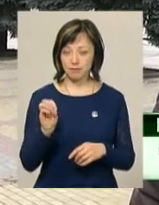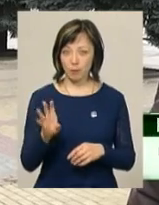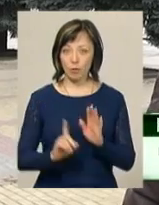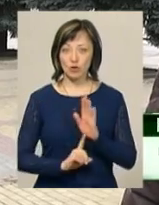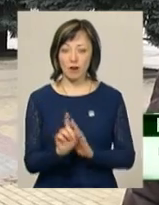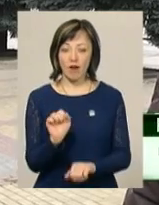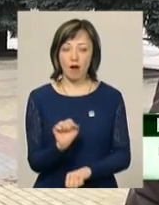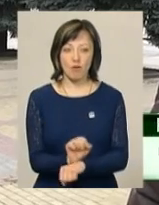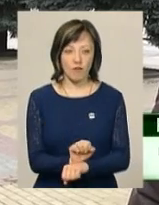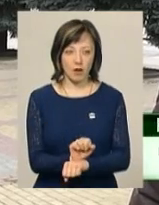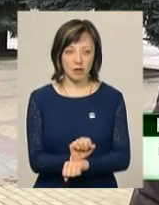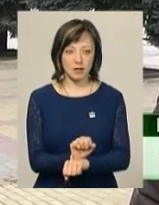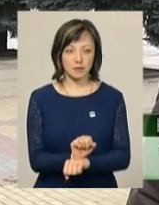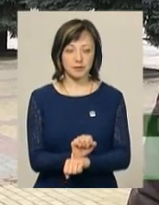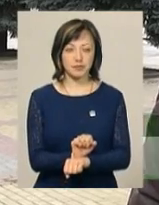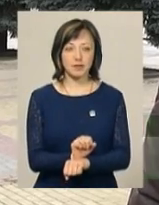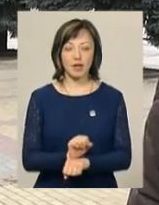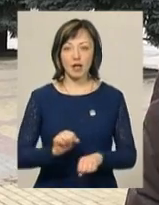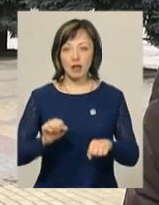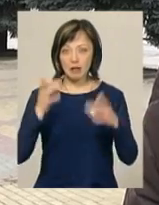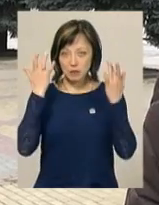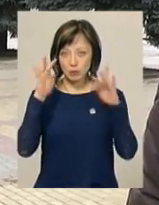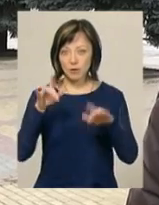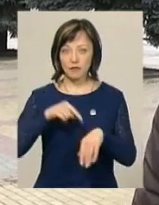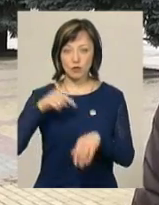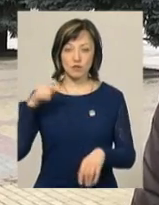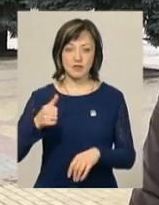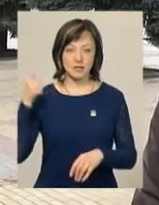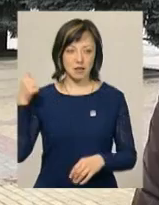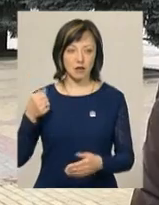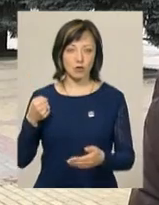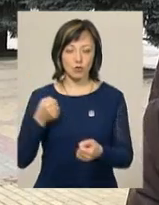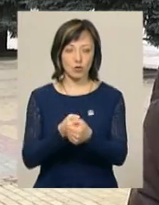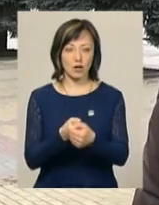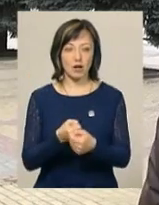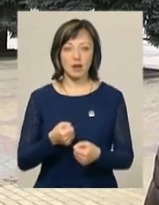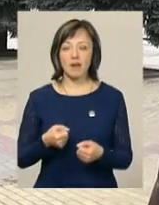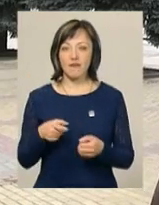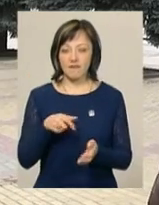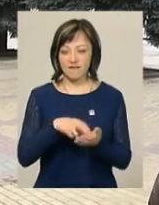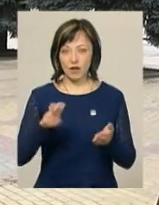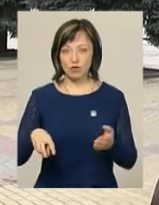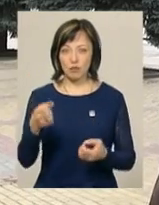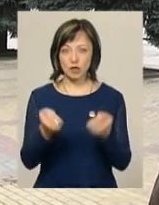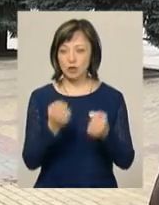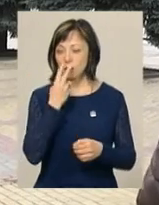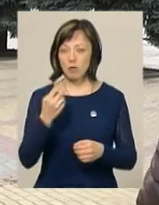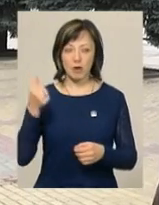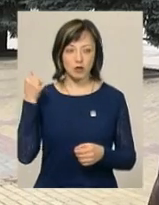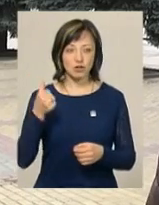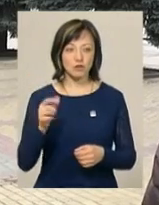почав гальмувати. Несподівано відчув, що ззаді удар вийшов з машини і побачив,